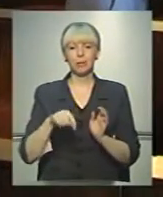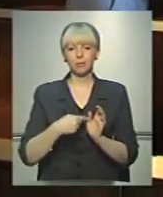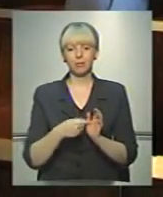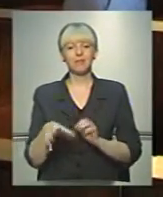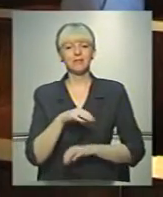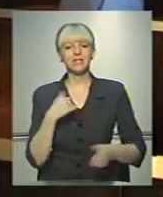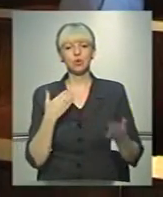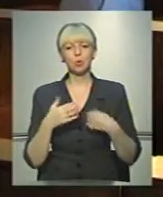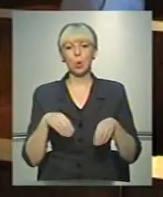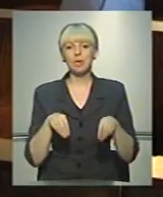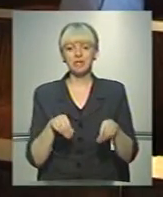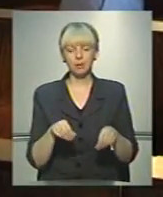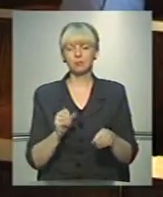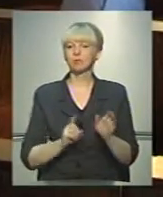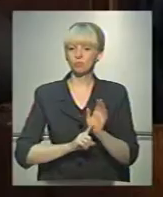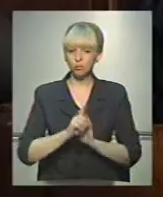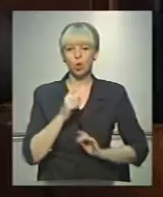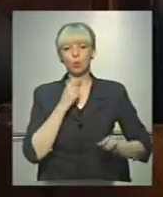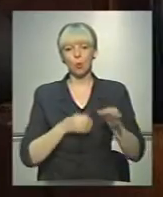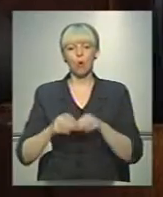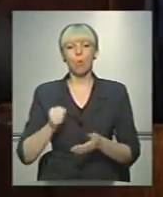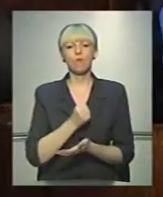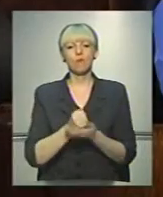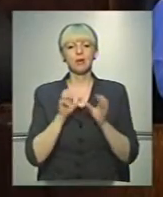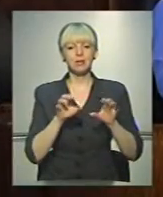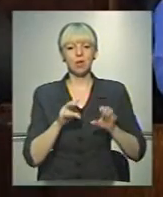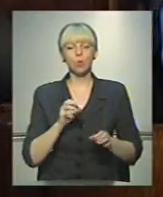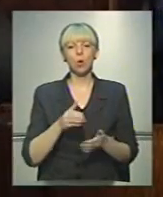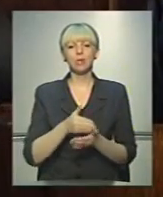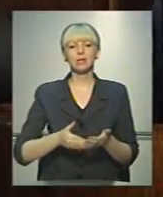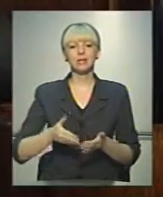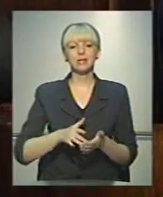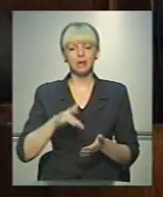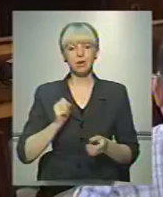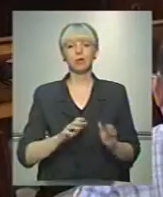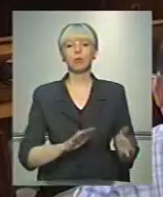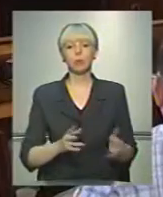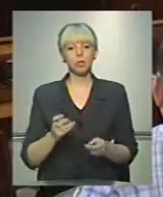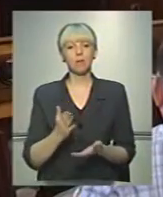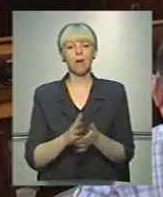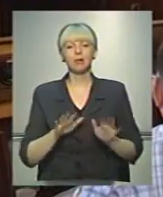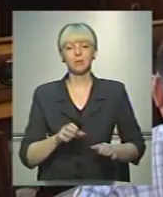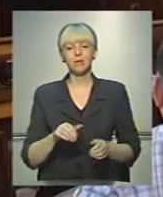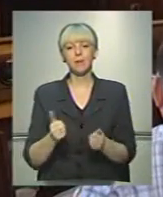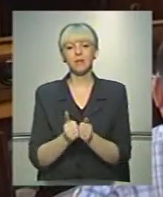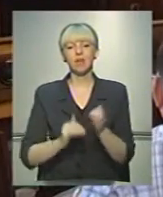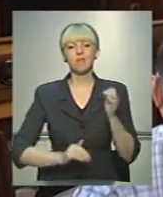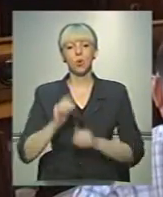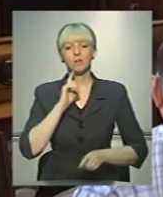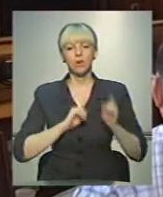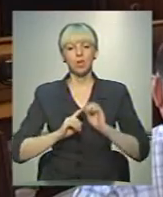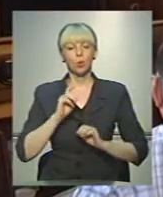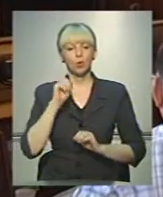Всі стосуються землі. Та спочатку обговорюють ухвалений закон про децентралізацію та події, які мали місце під Верховною Радою